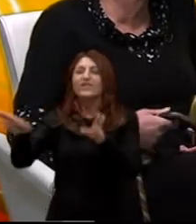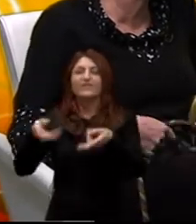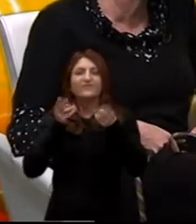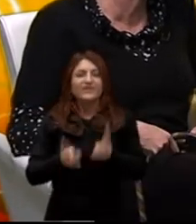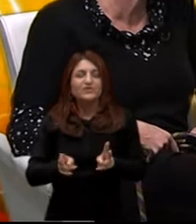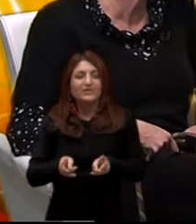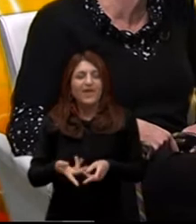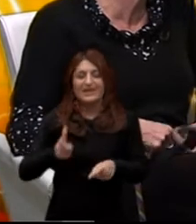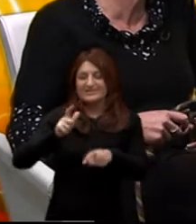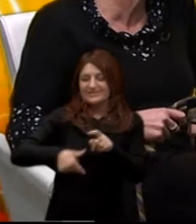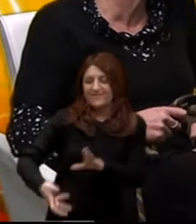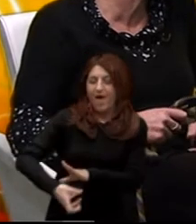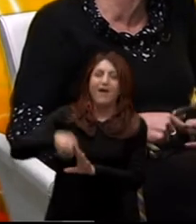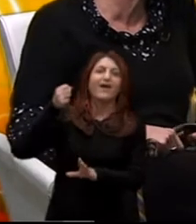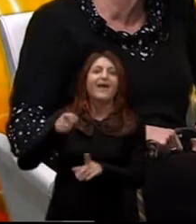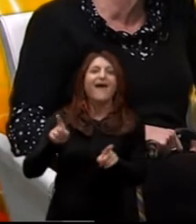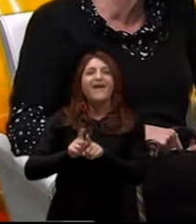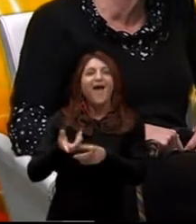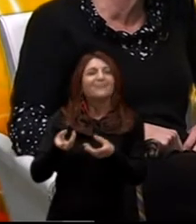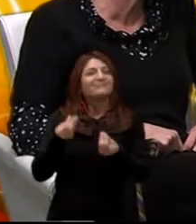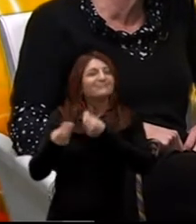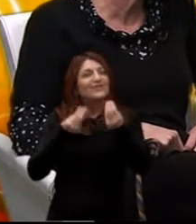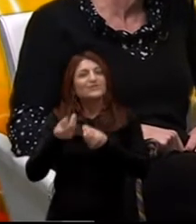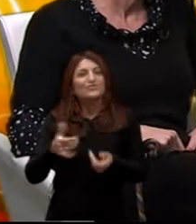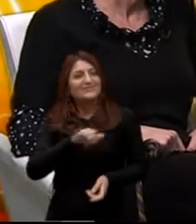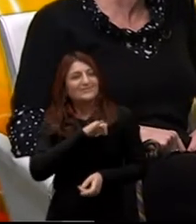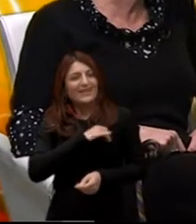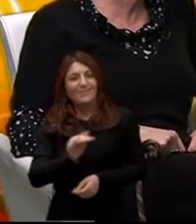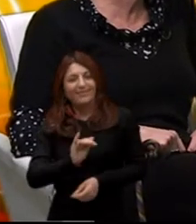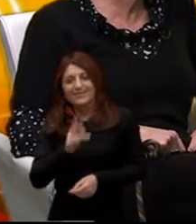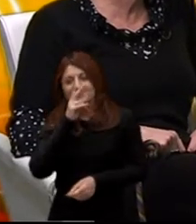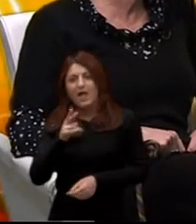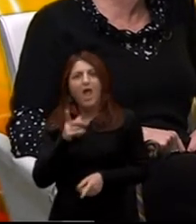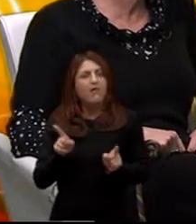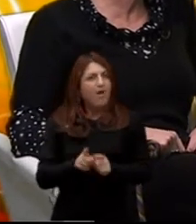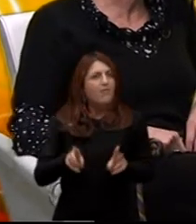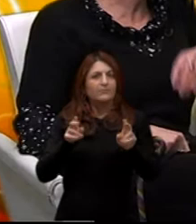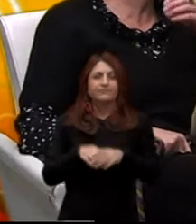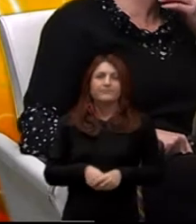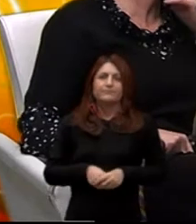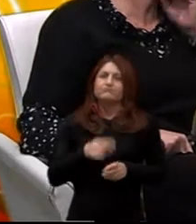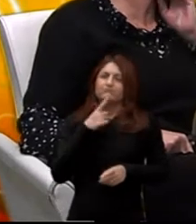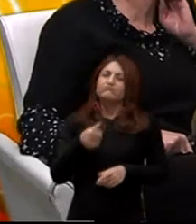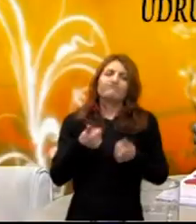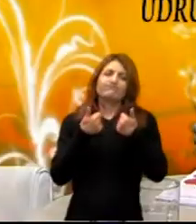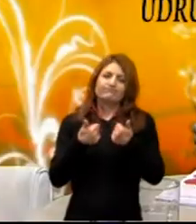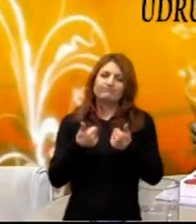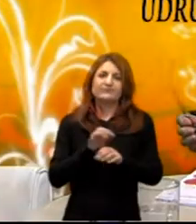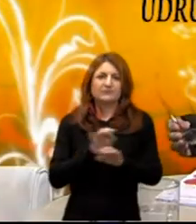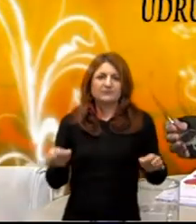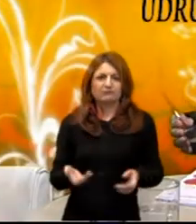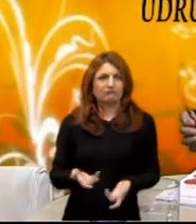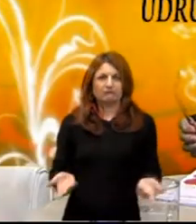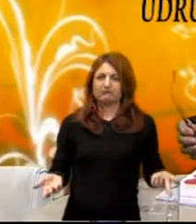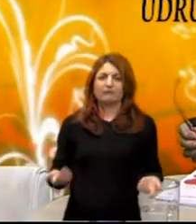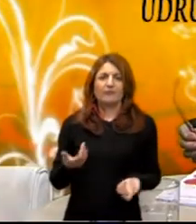podizanja stvari, nekih trikova koji su zanimljivi djeci. Zaista, zaista savršen. Evo, ja sam ostao bez riječi.